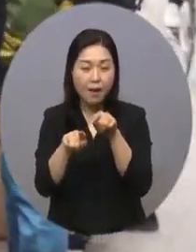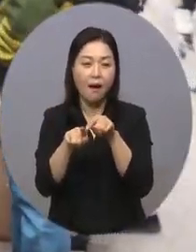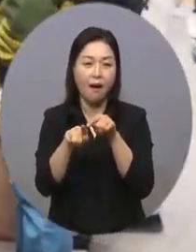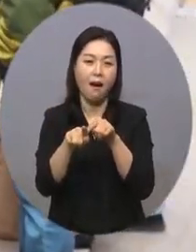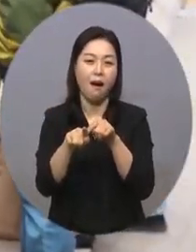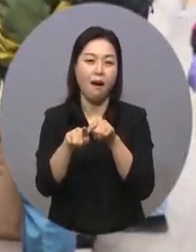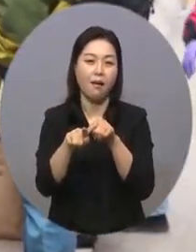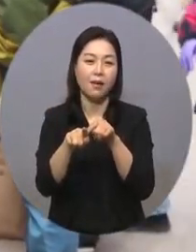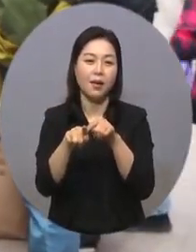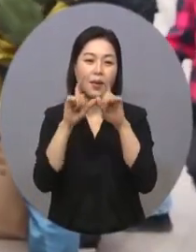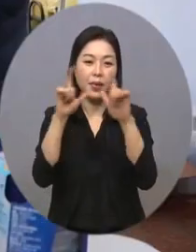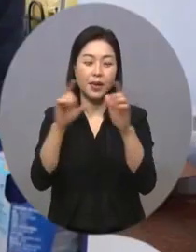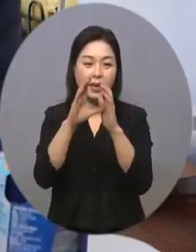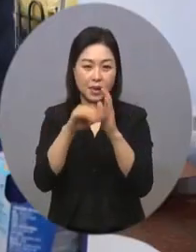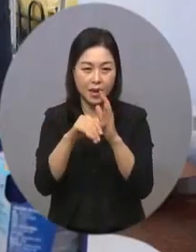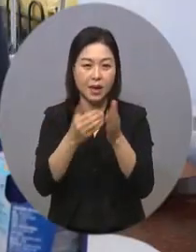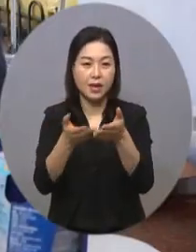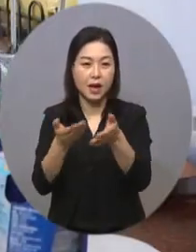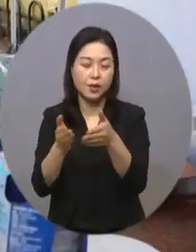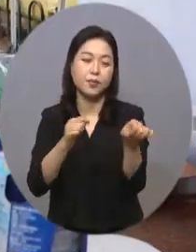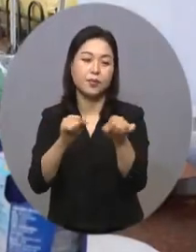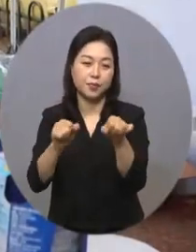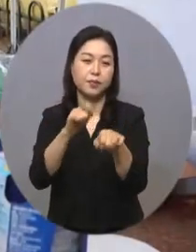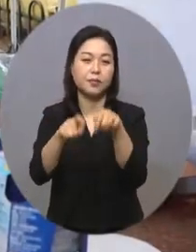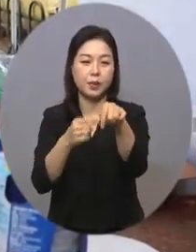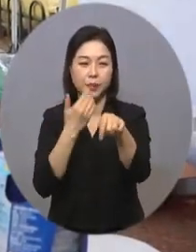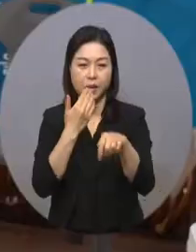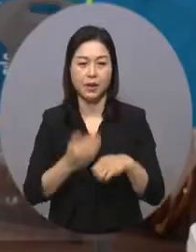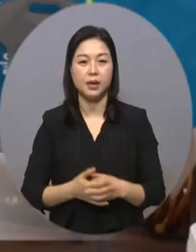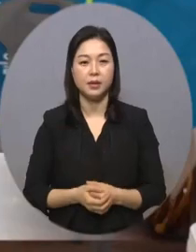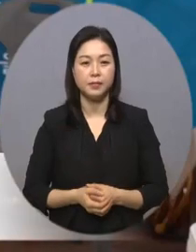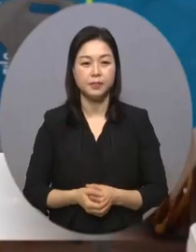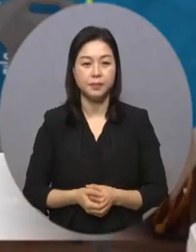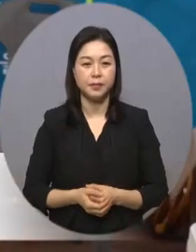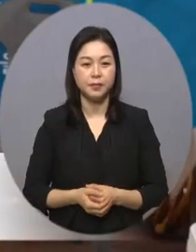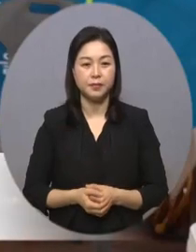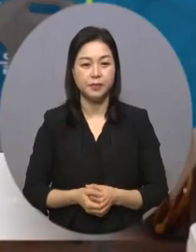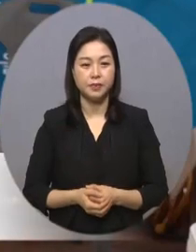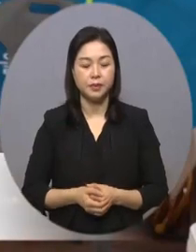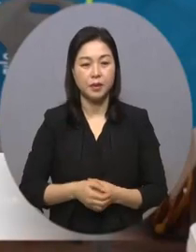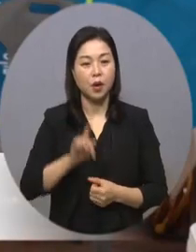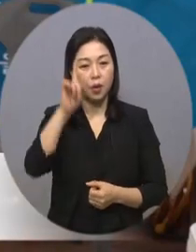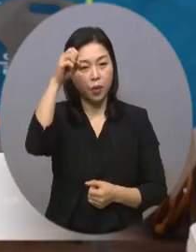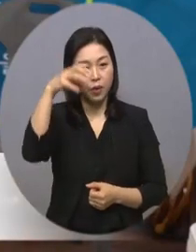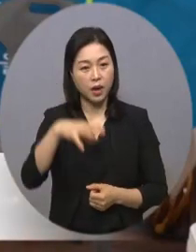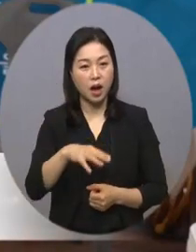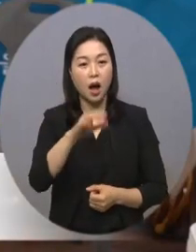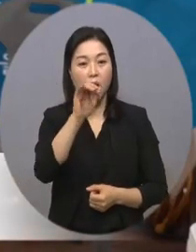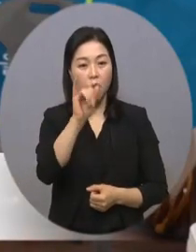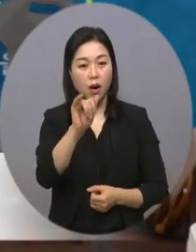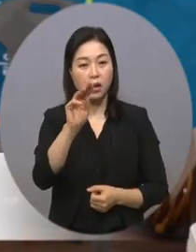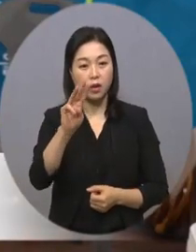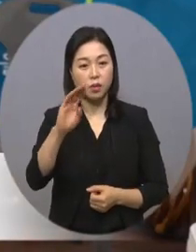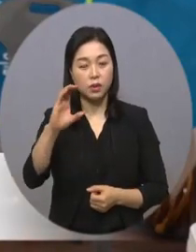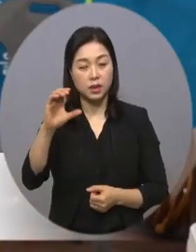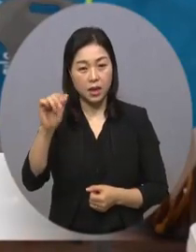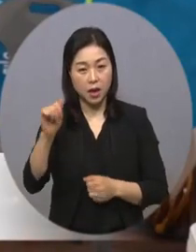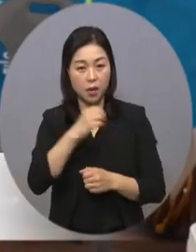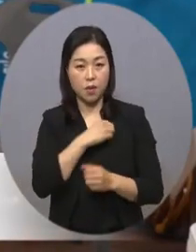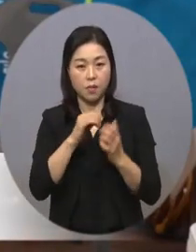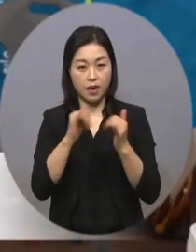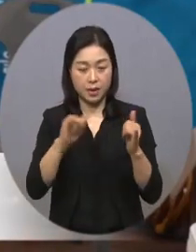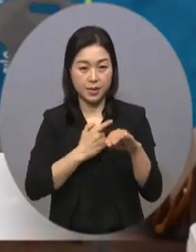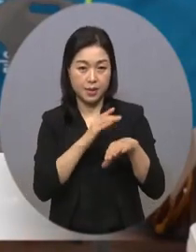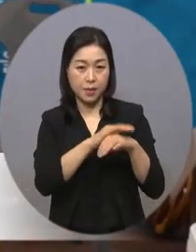올해도 어김없는 나눔을 실천할 수 있었습니다. 우리 고향 YWCA 회원들이 손수 만들어주신